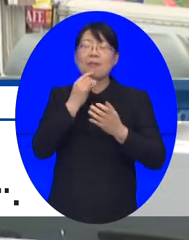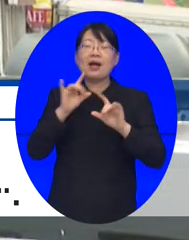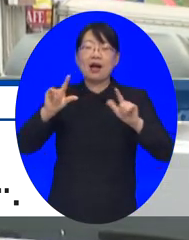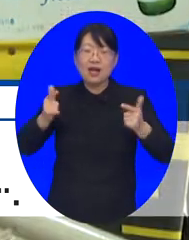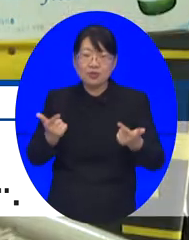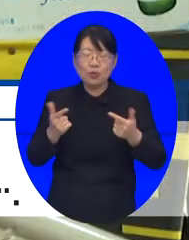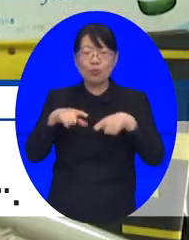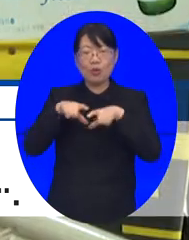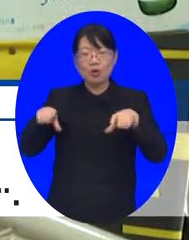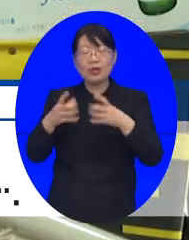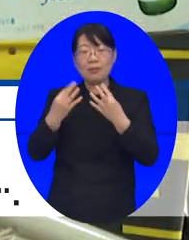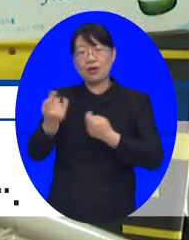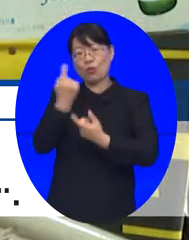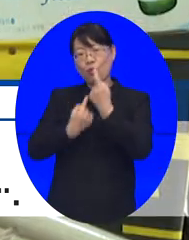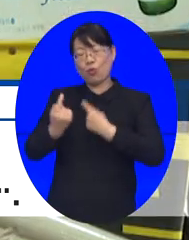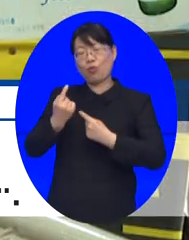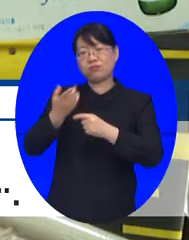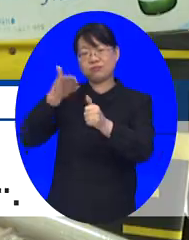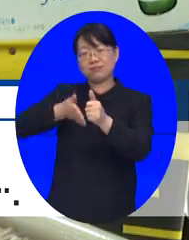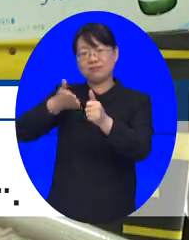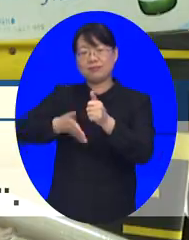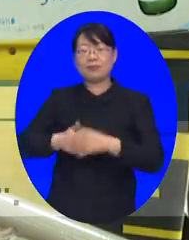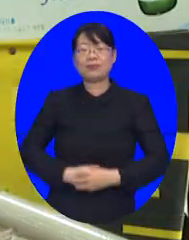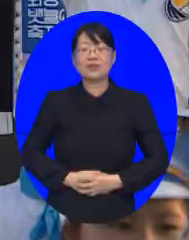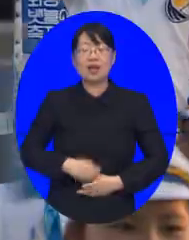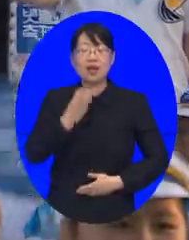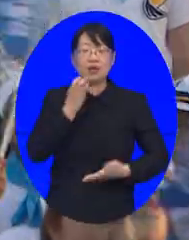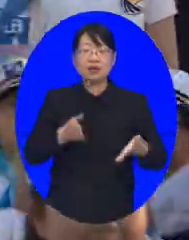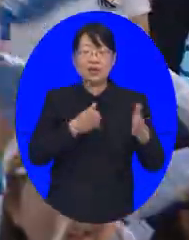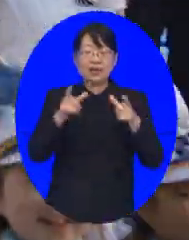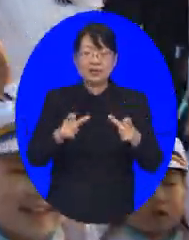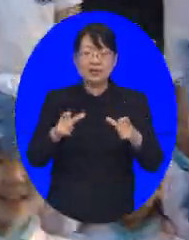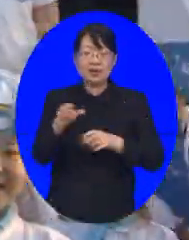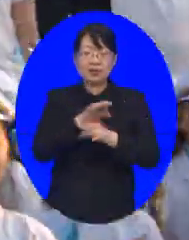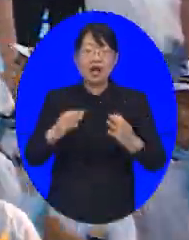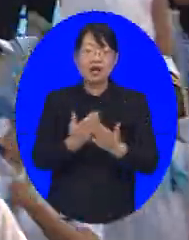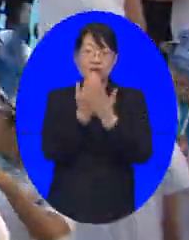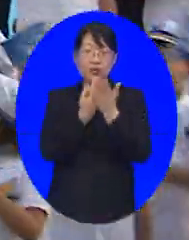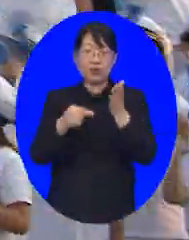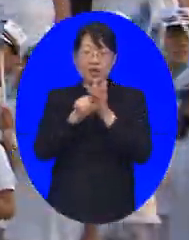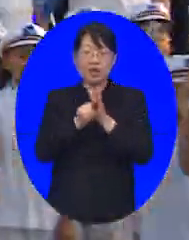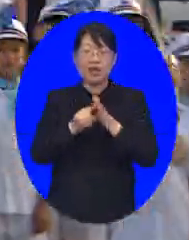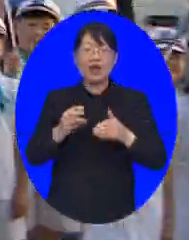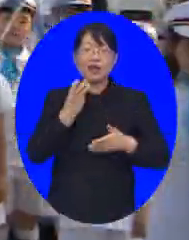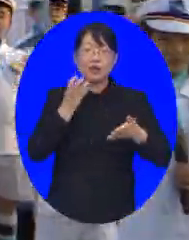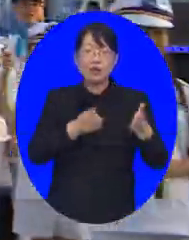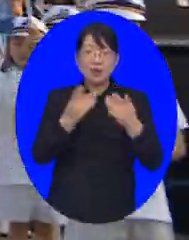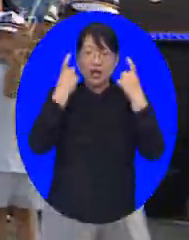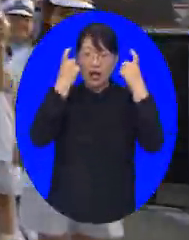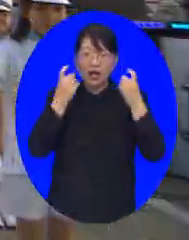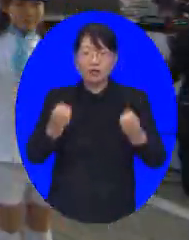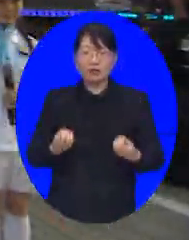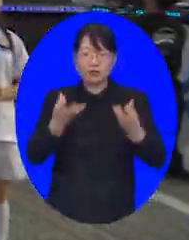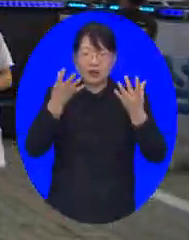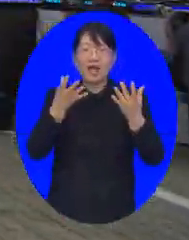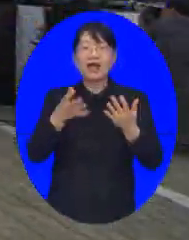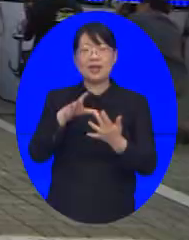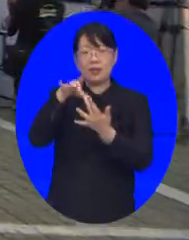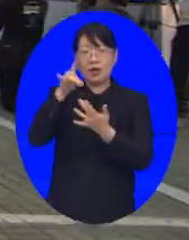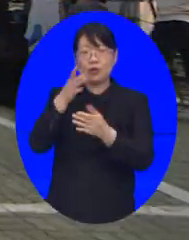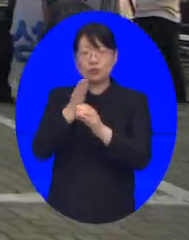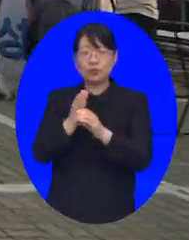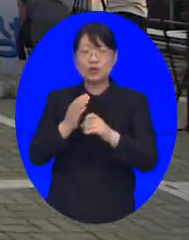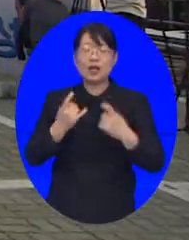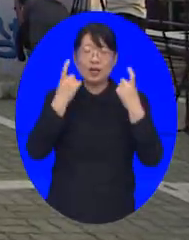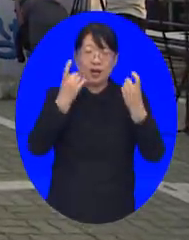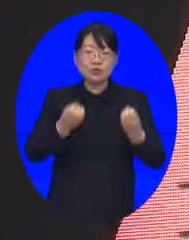다음에 꼭 축제가 아니더라도 평상시에도 많이 올 수 있게끔. 경기도는 지역 경제를 활성화하기 위해 경기 관광 축제를 선정하고